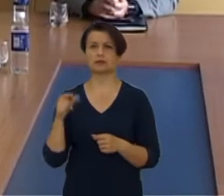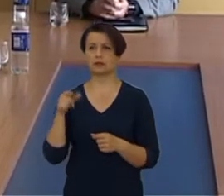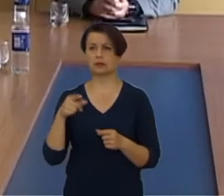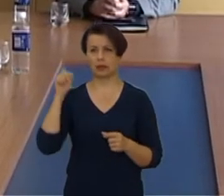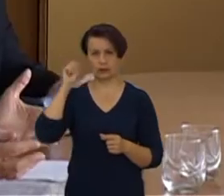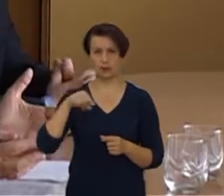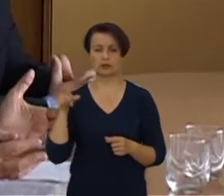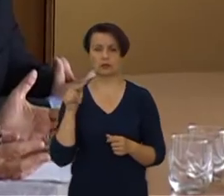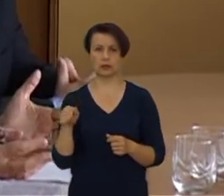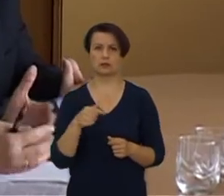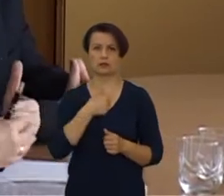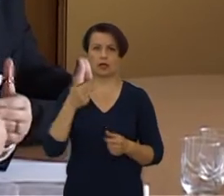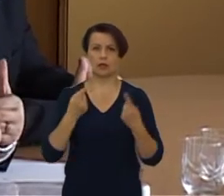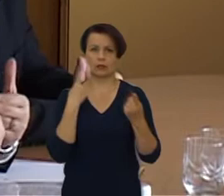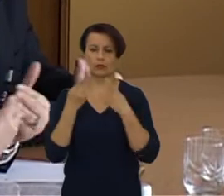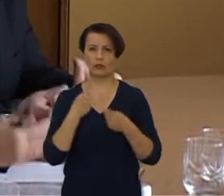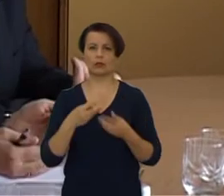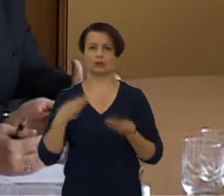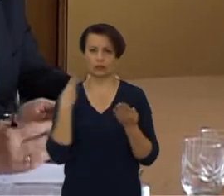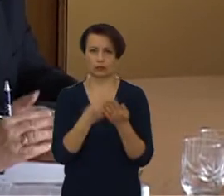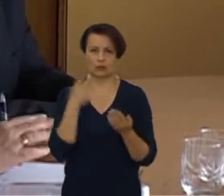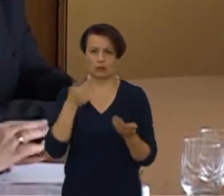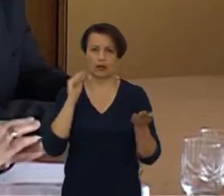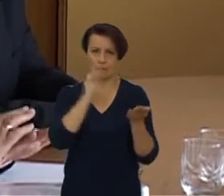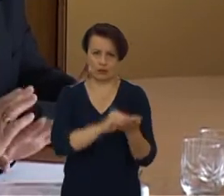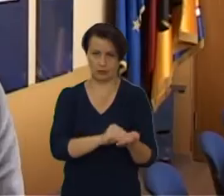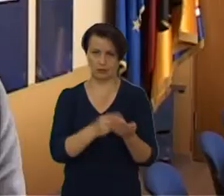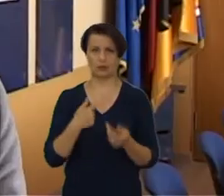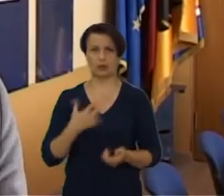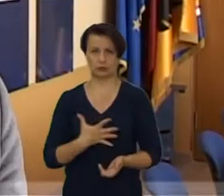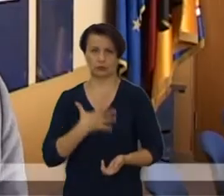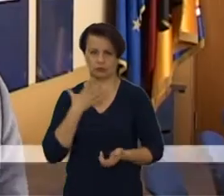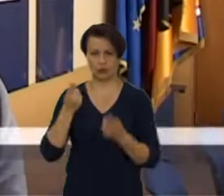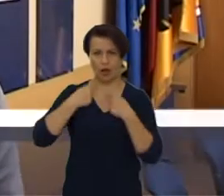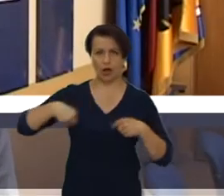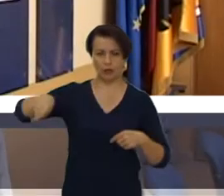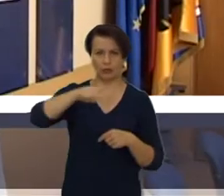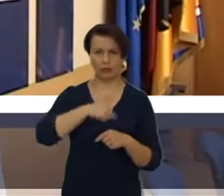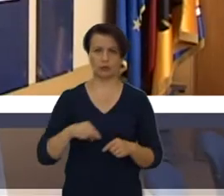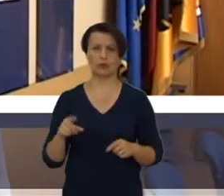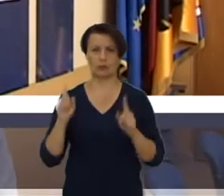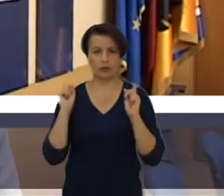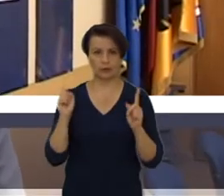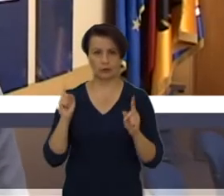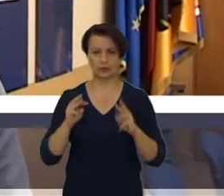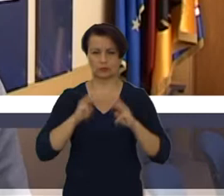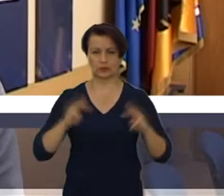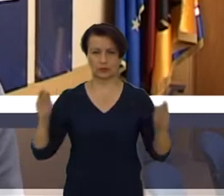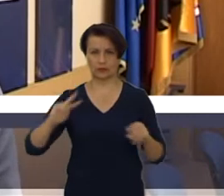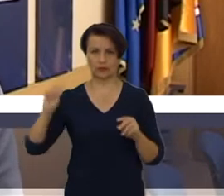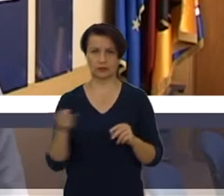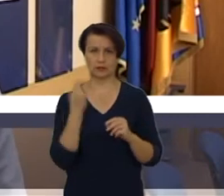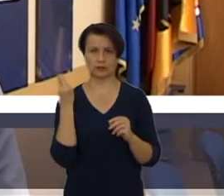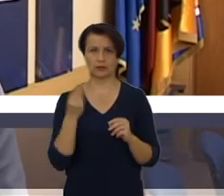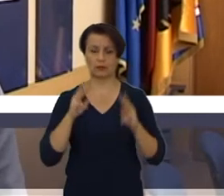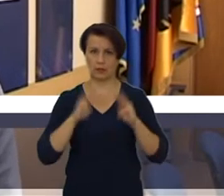Grinkevičius tikisi, kad šis konstruktyvus pokalbis duos rezultatų. Džiaugiuosi, kad aplinkos apsaugos ministerijos viceministras atvyko